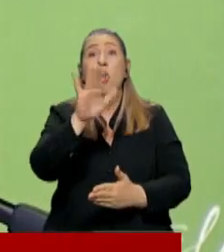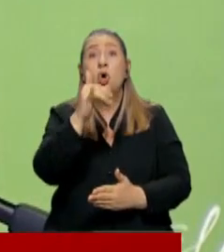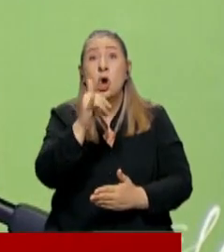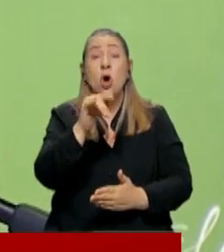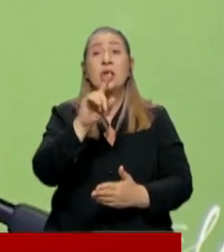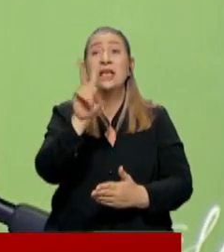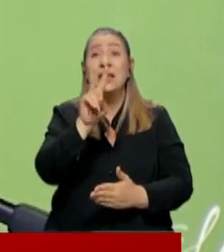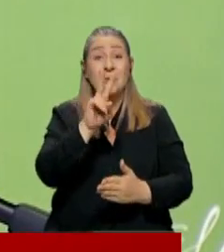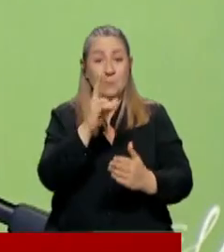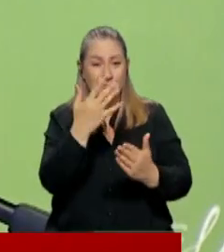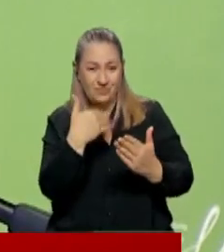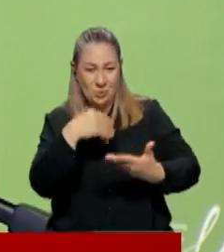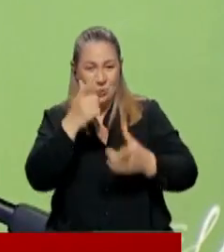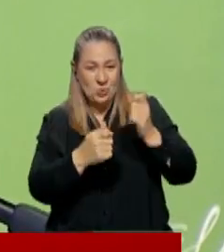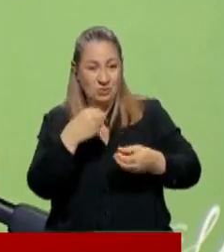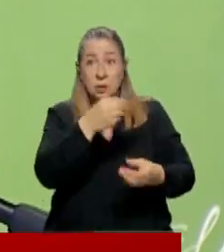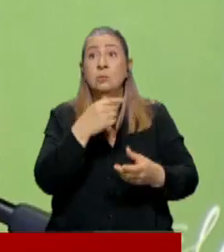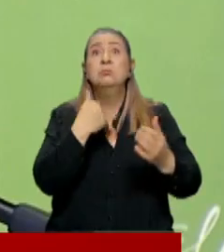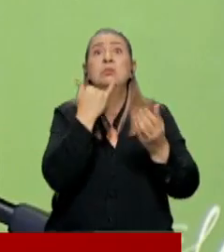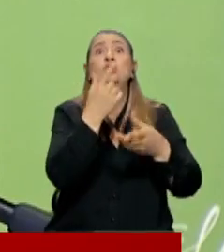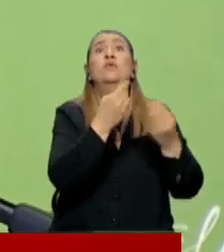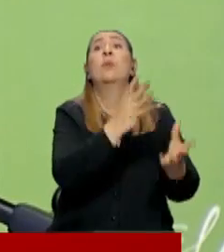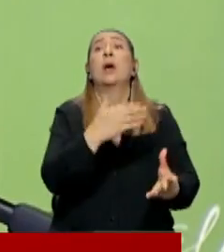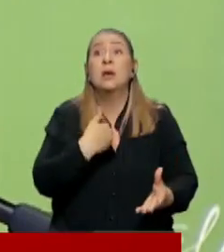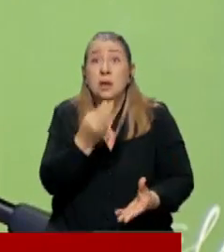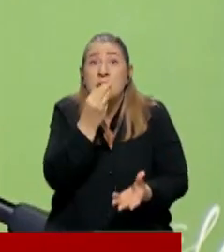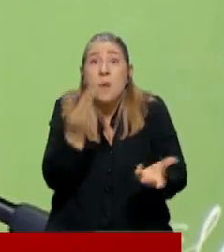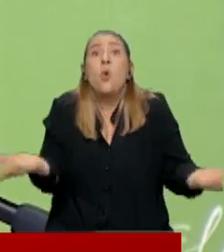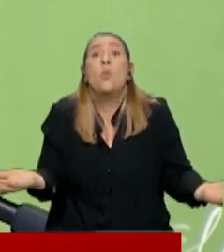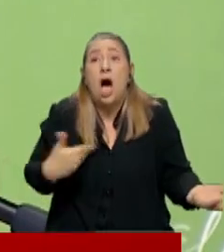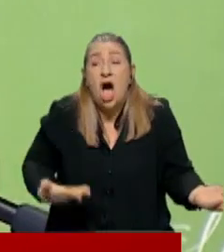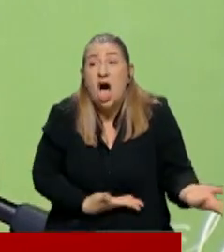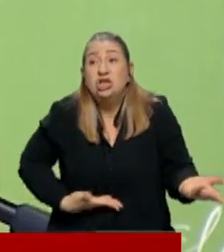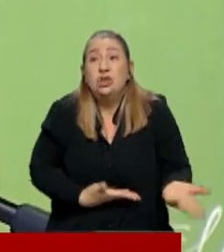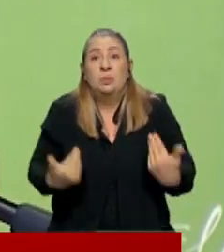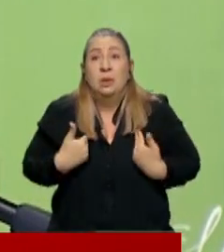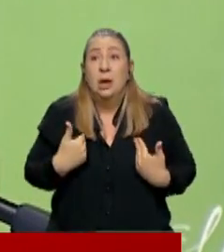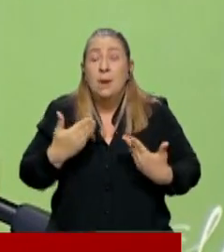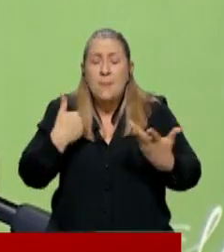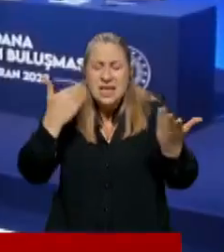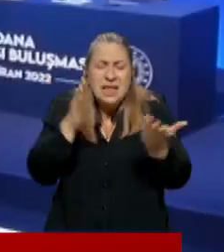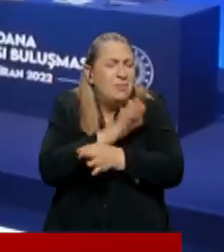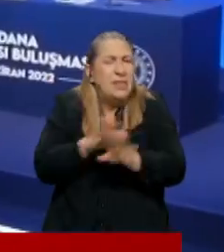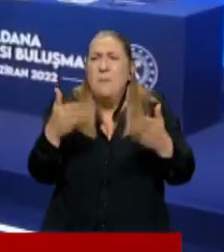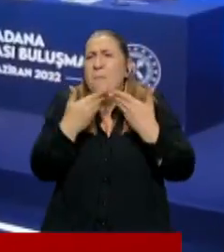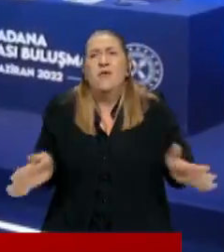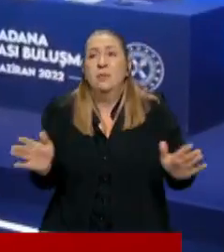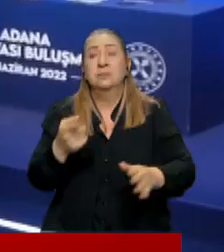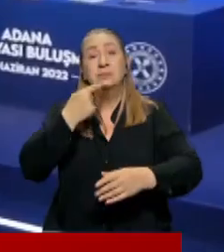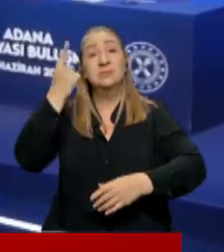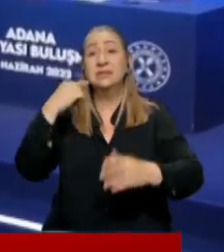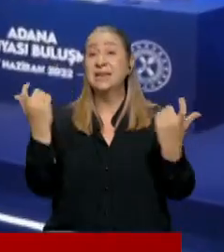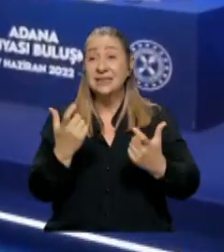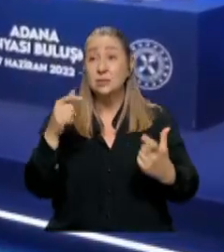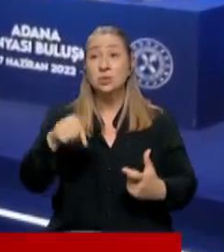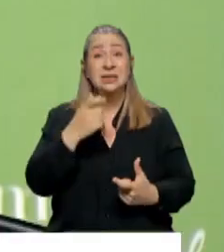5 kilo süt koyuyordum. Değil misafirime süt koymak, kendi karnımı doyuramıyorum. Maddi manevi yıkıldık artık. Geçen yıl neredeydiniz,